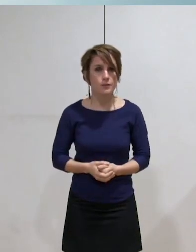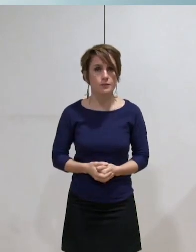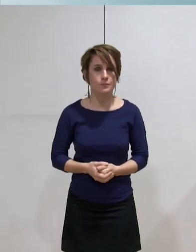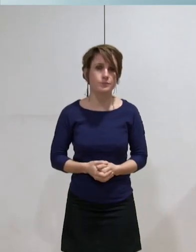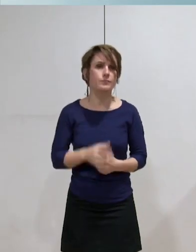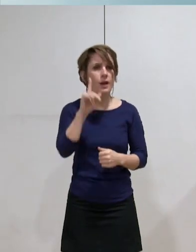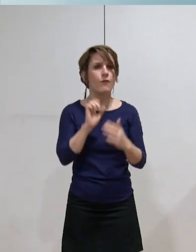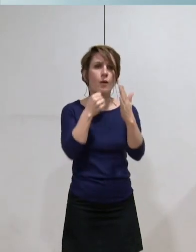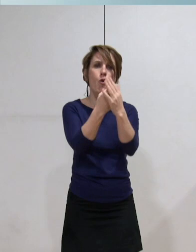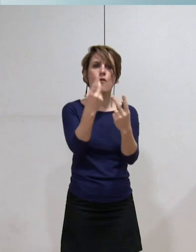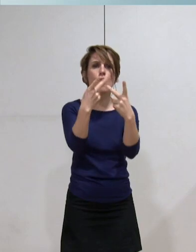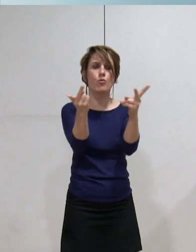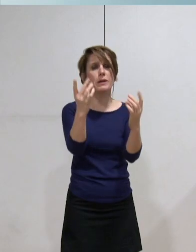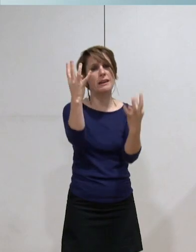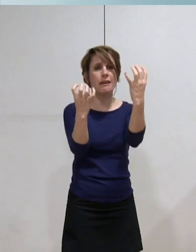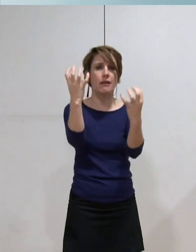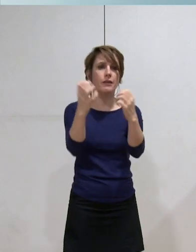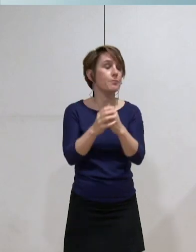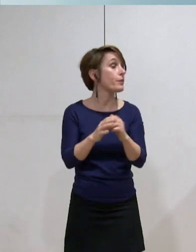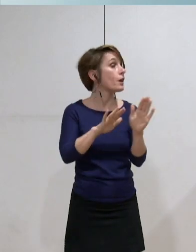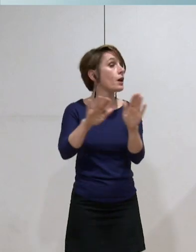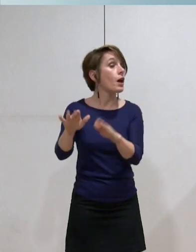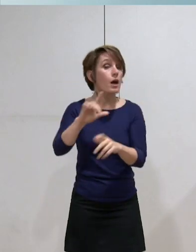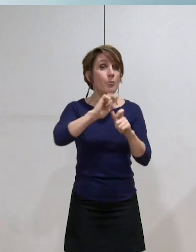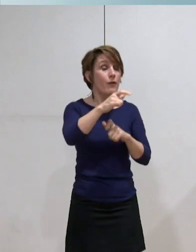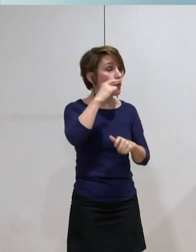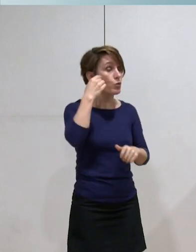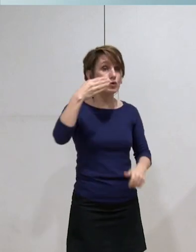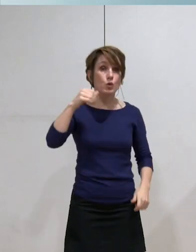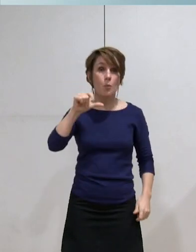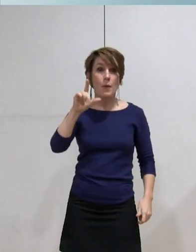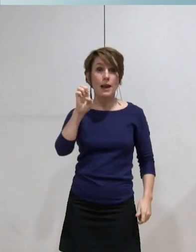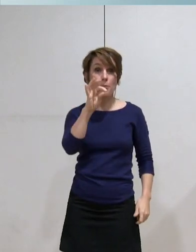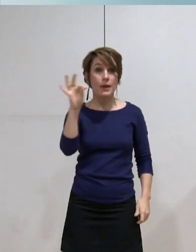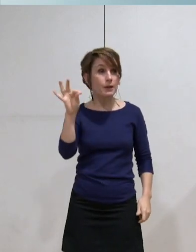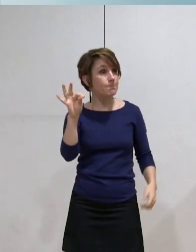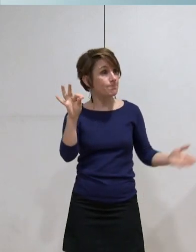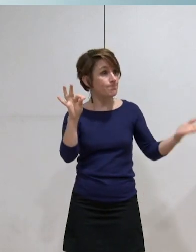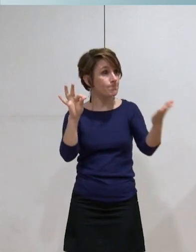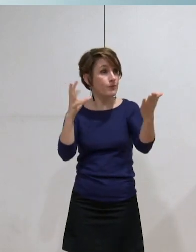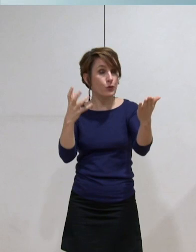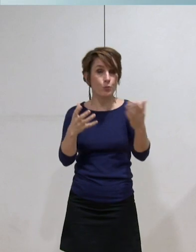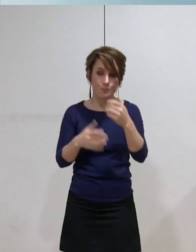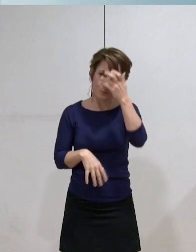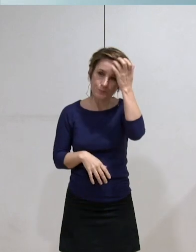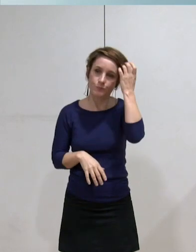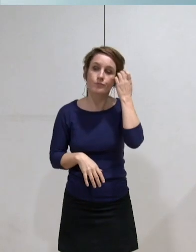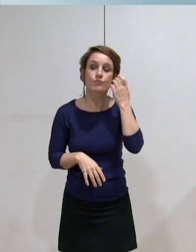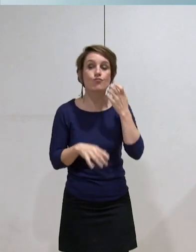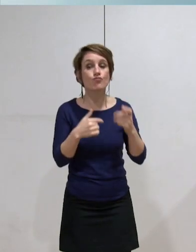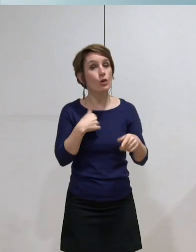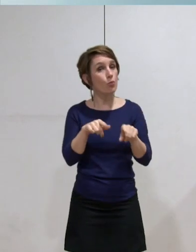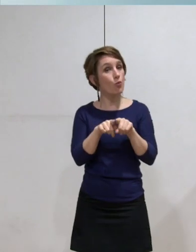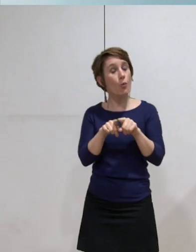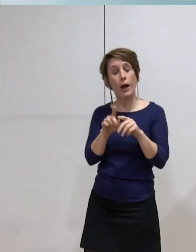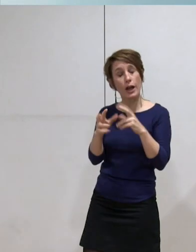efficace allez monsieur malb un tout petit mot du mê j'aurais voulu simplement